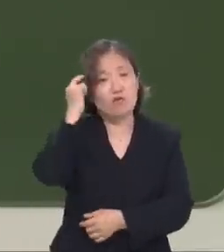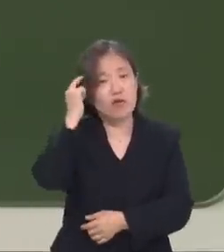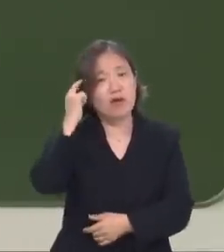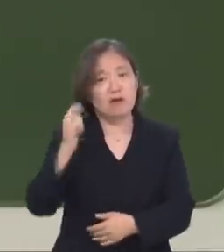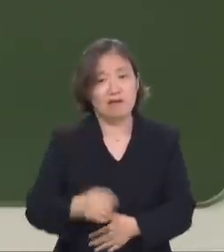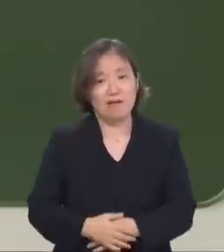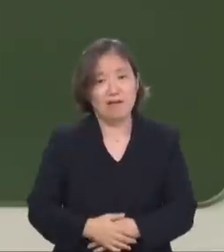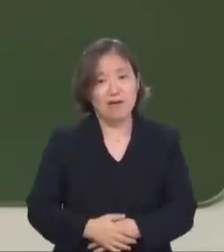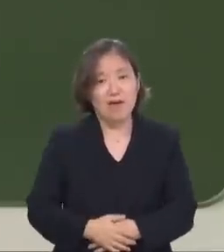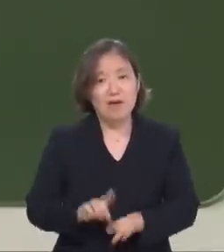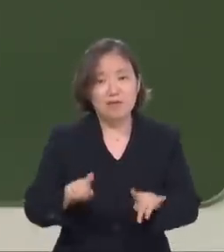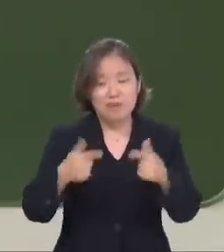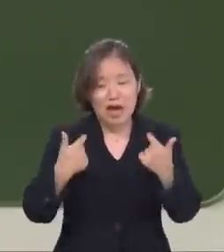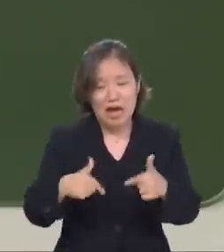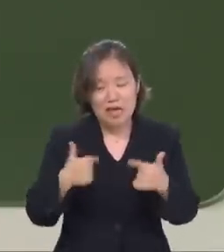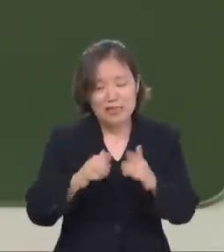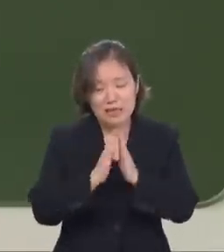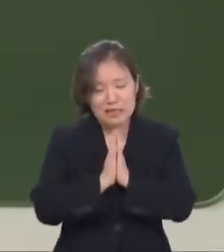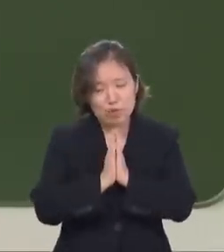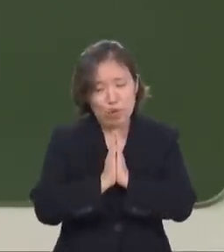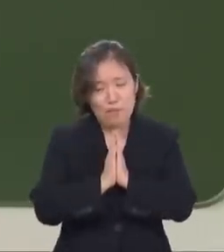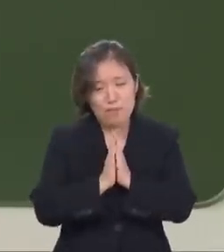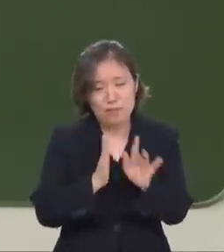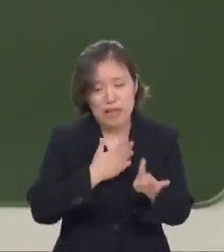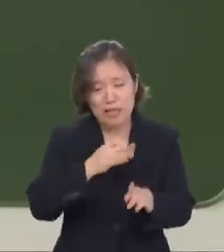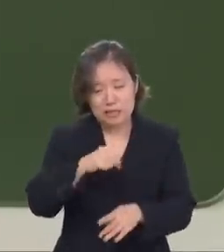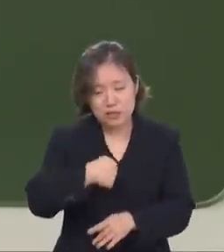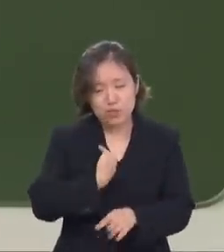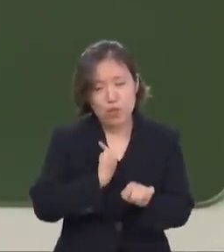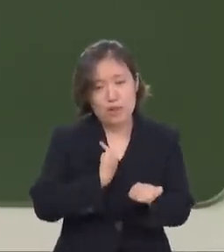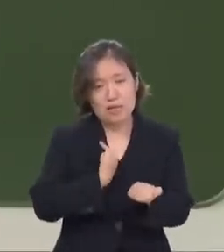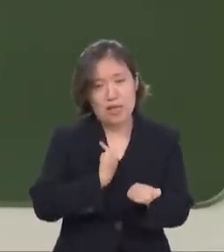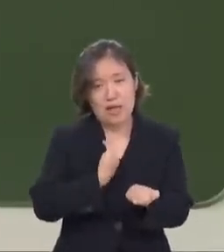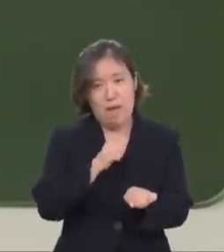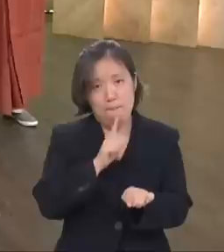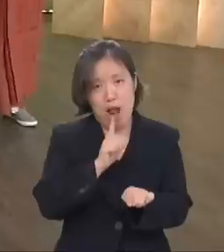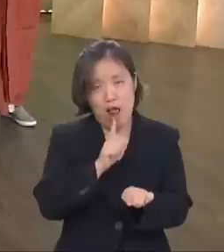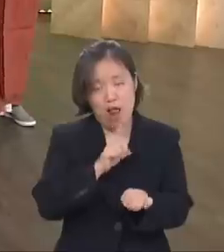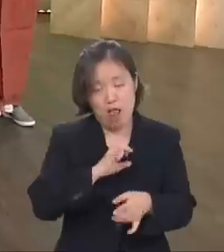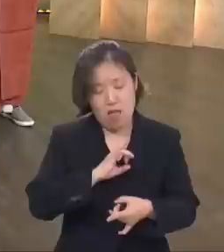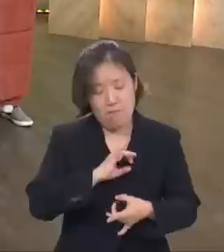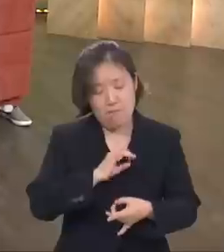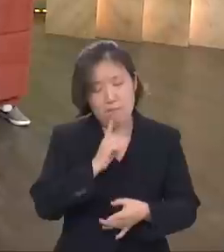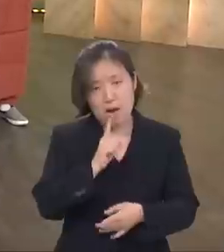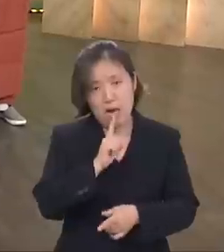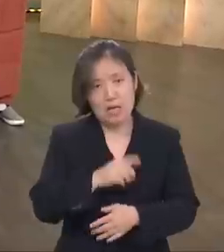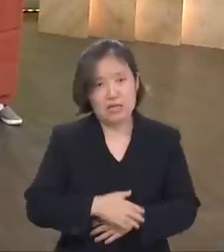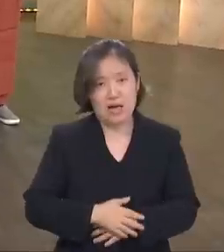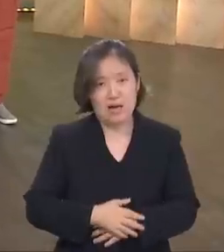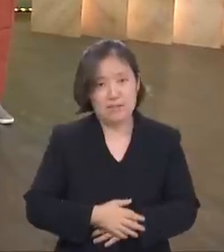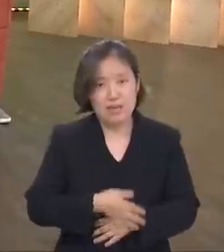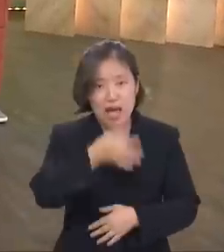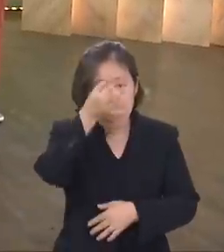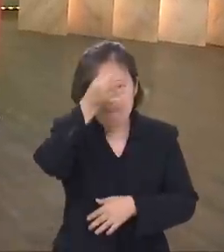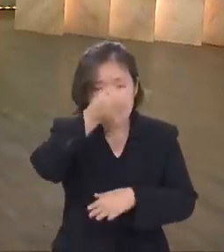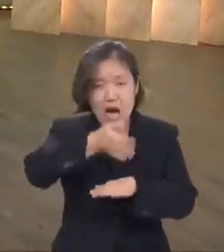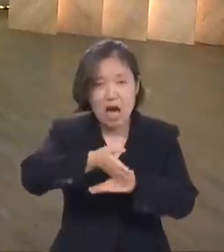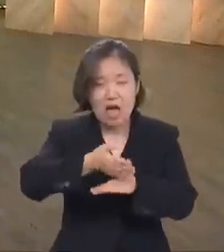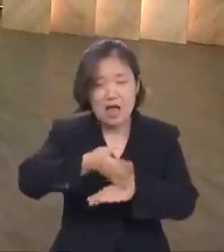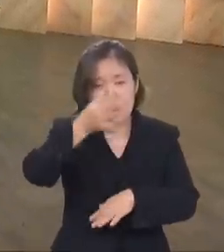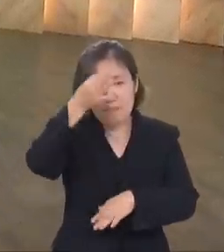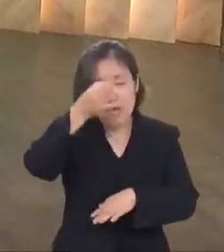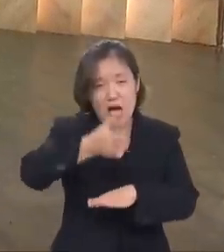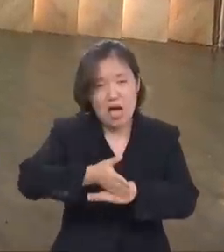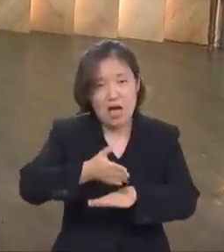늘 기도하면서 자기 스스로에게 이렇게 되뇌였다고 합니다 미안하다 미안하다